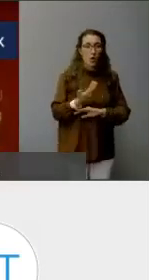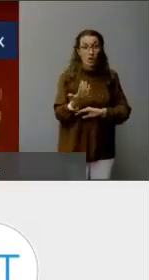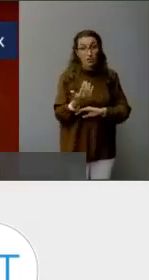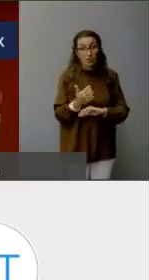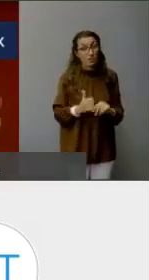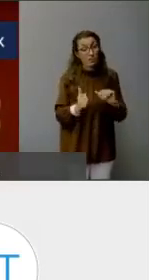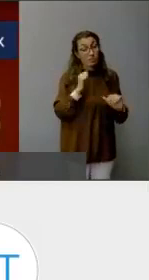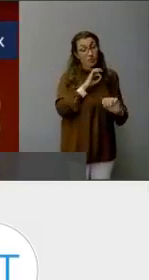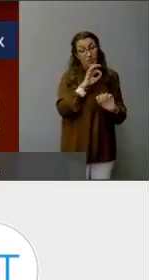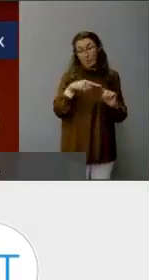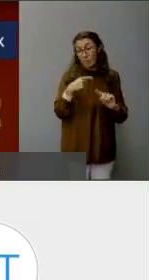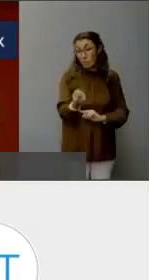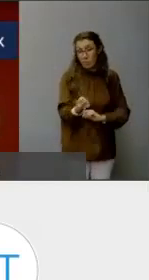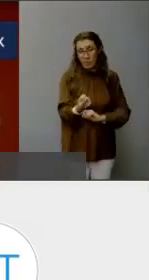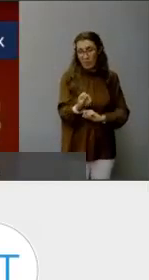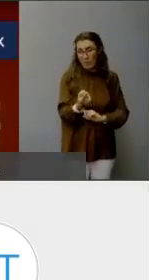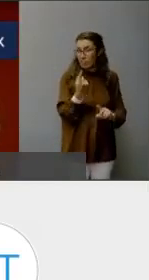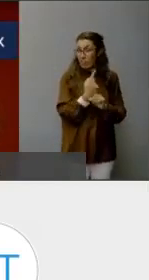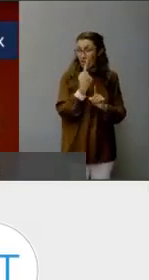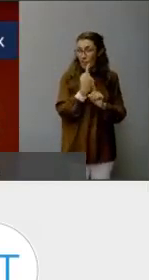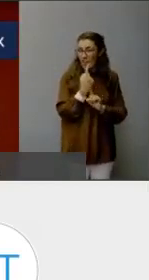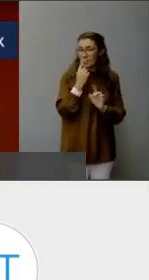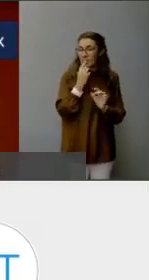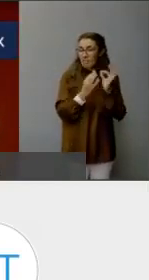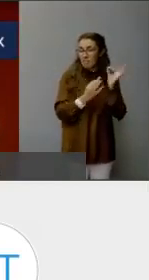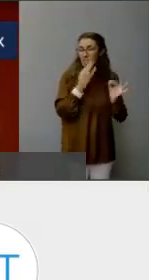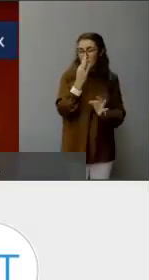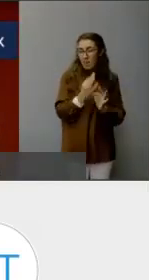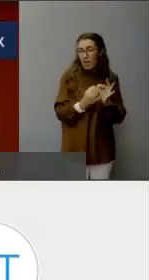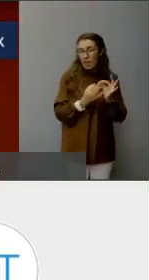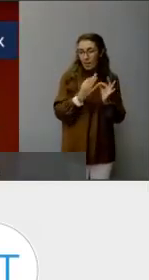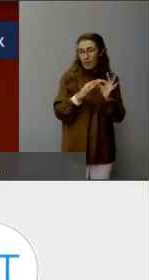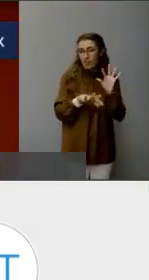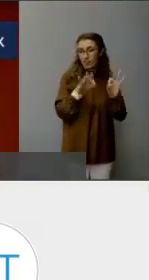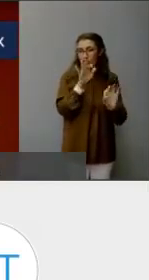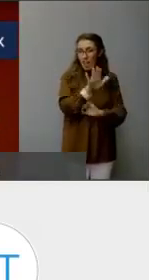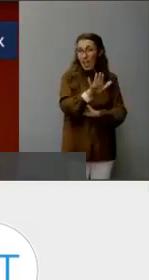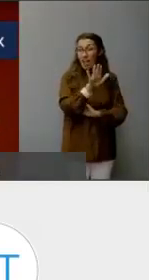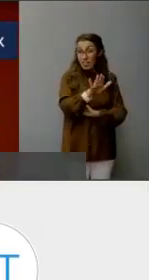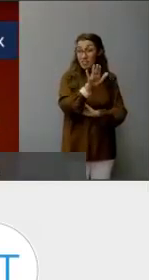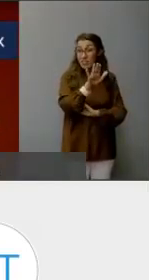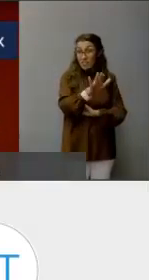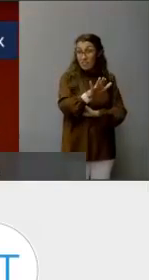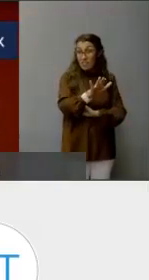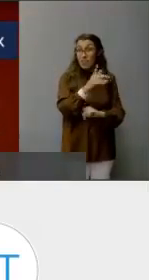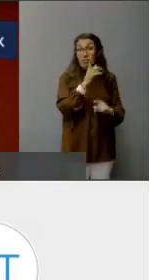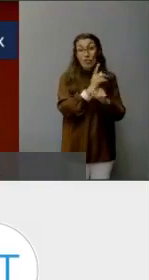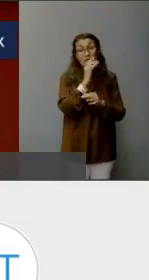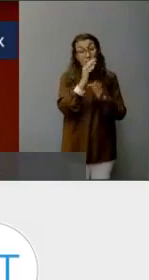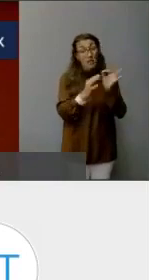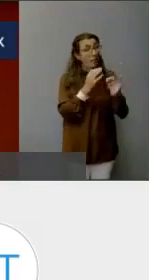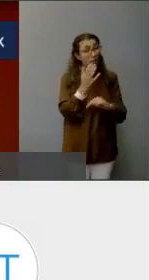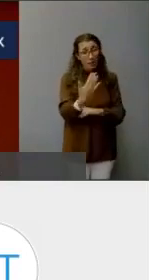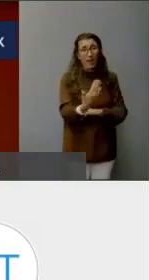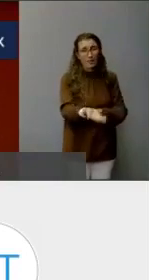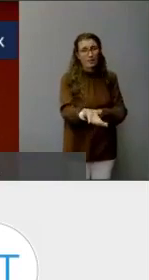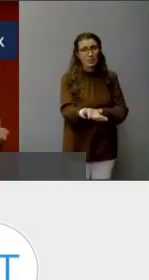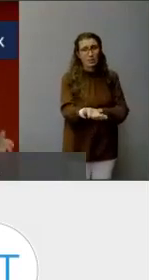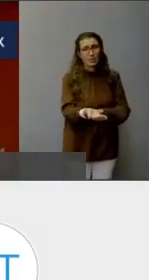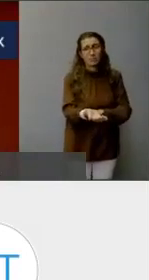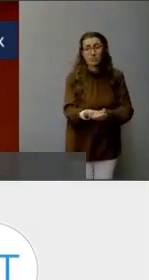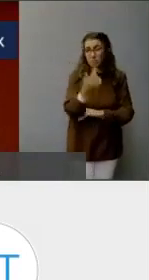renderete conto di queste decisioni agli elettori e sarà molto presto ed è veramente non